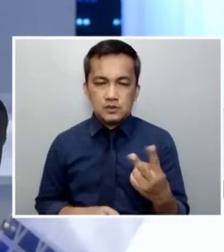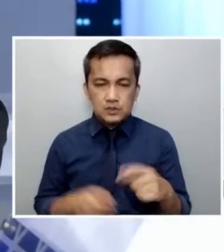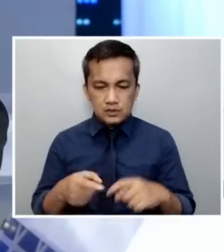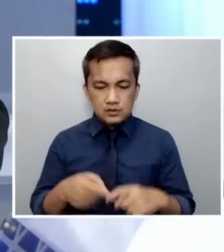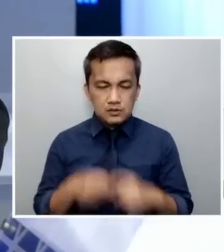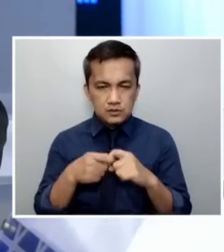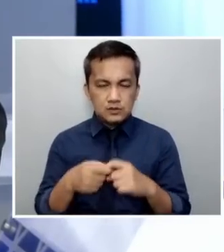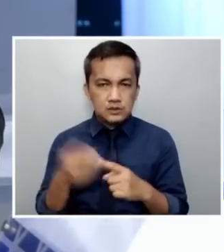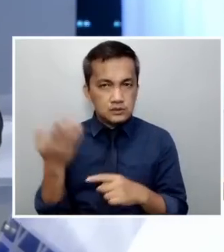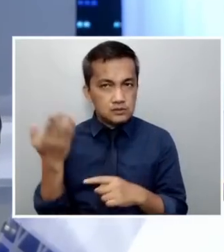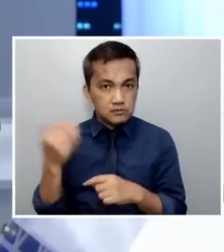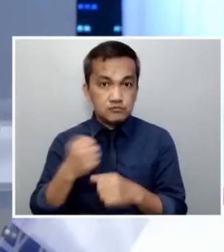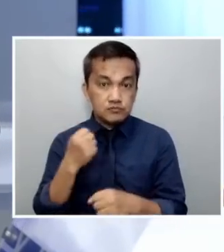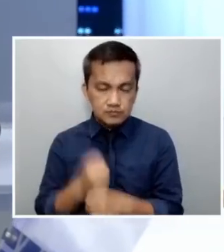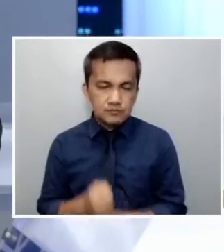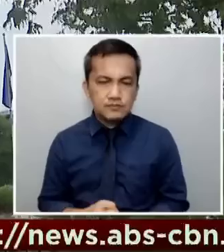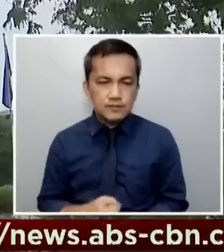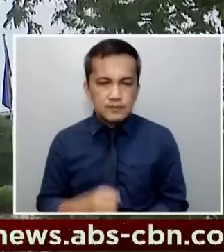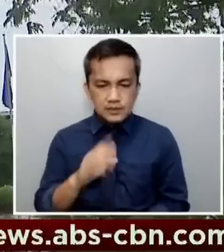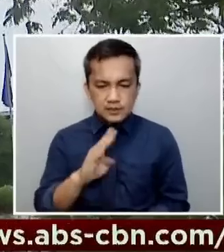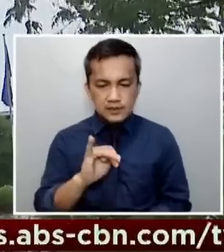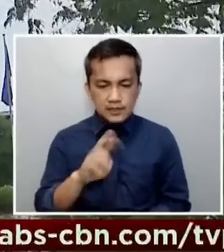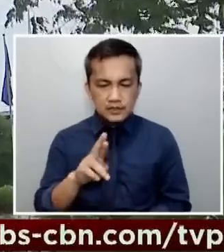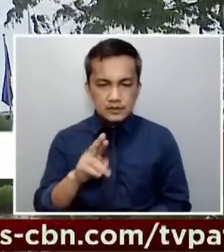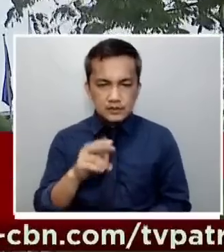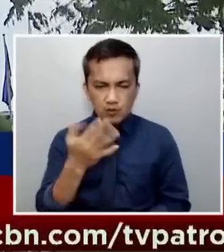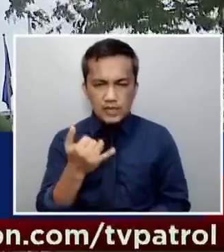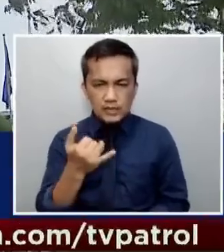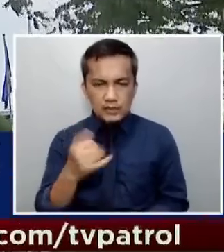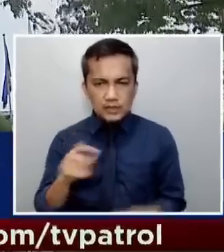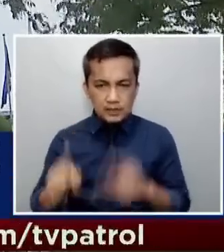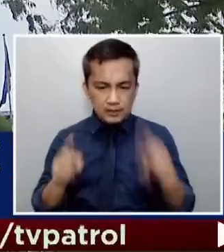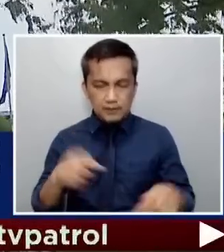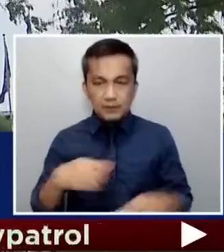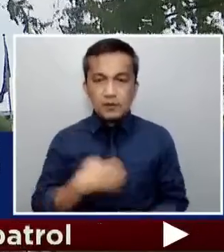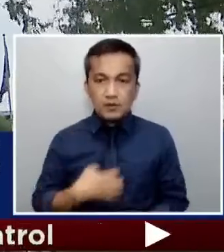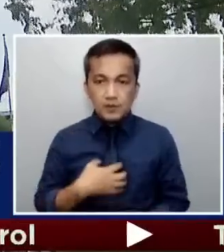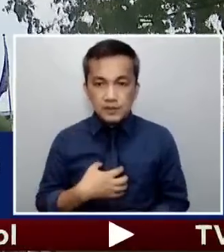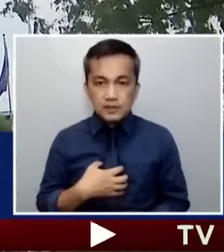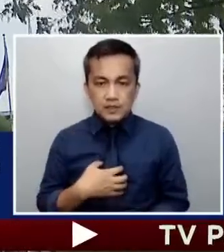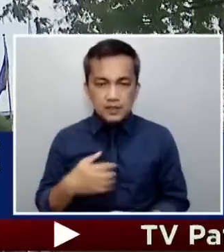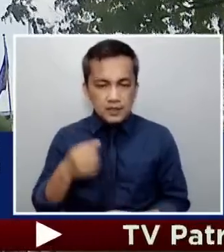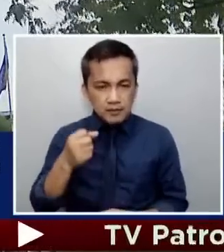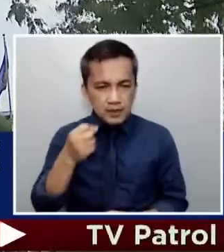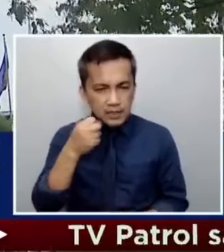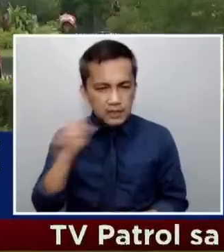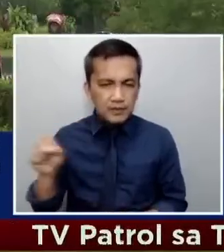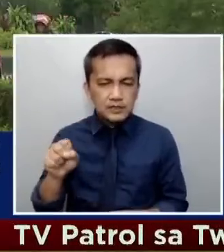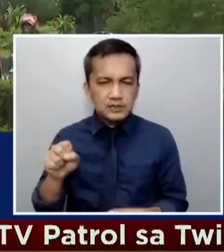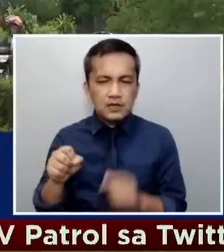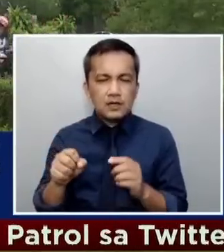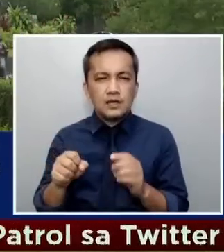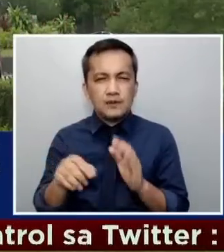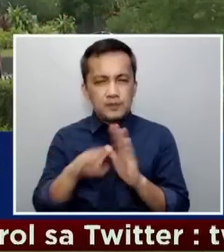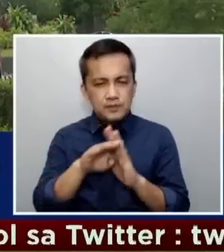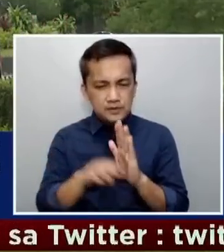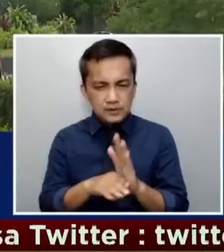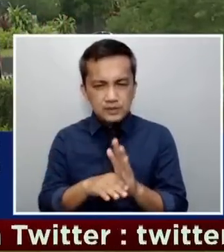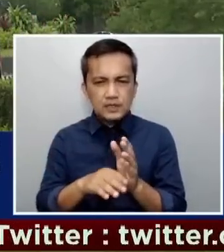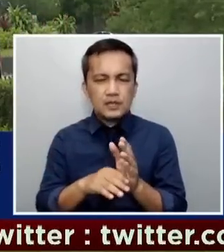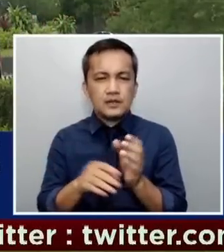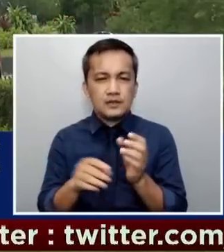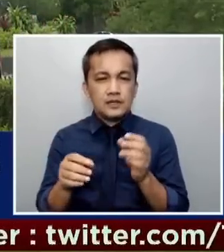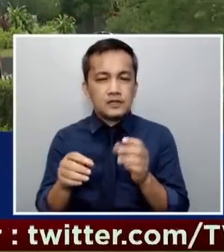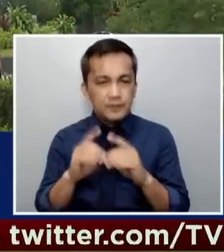isang taon. Ayon sa BIR, dahil ito sa iba't ibang reklamo at paglabag sa mandato ng tanggapan. Ilan sa mga reklamo laban sa